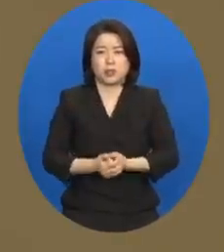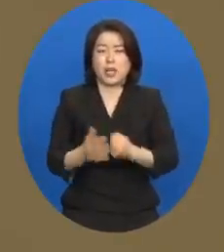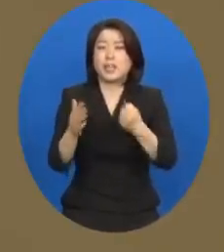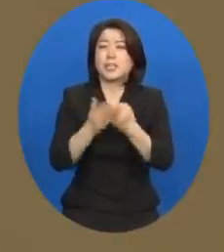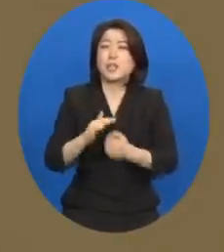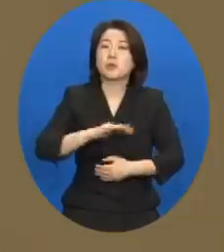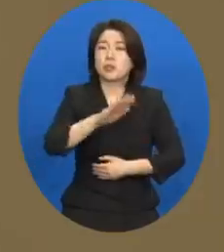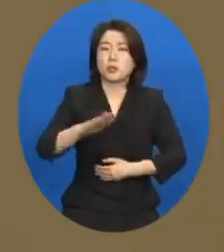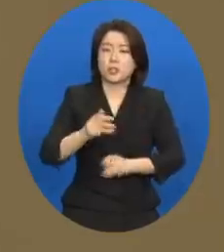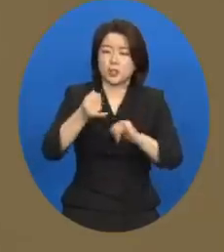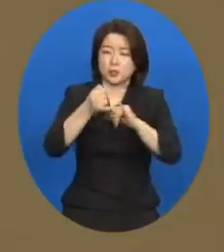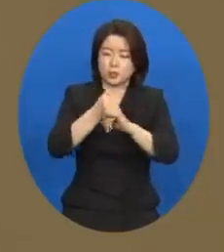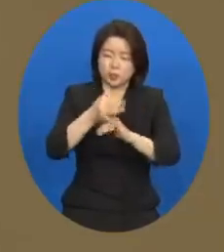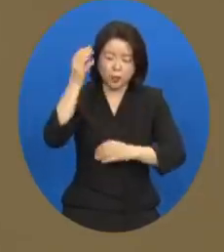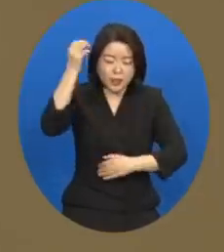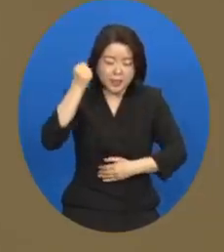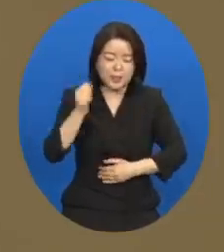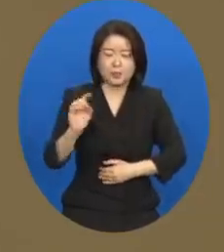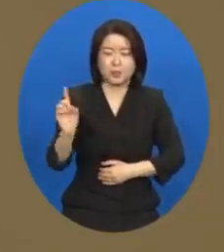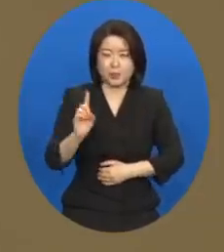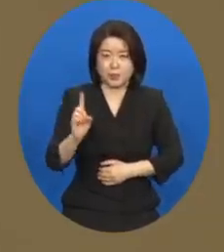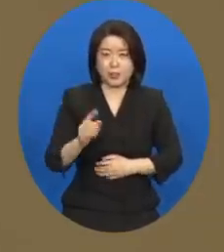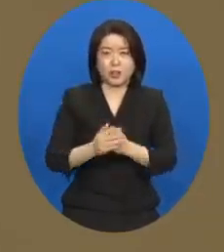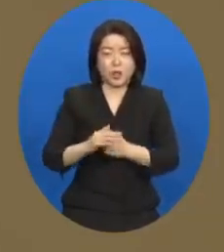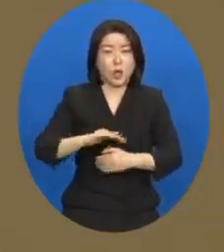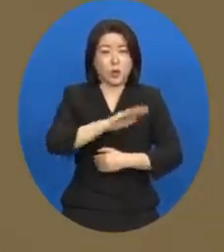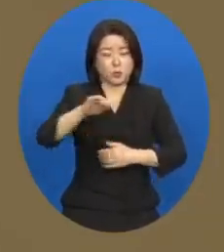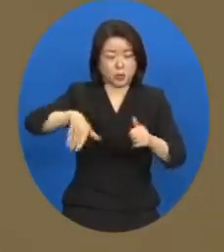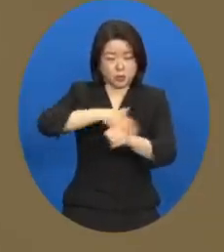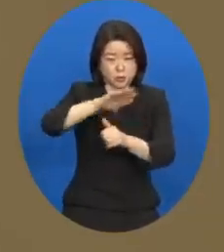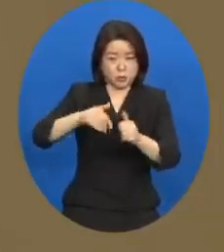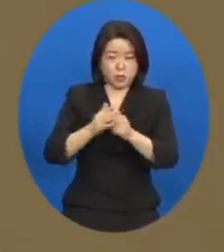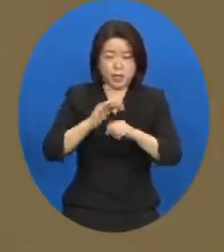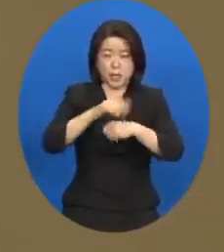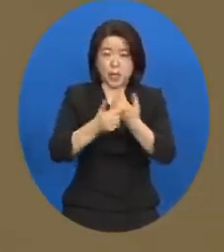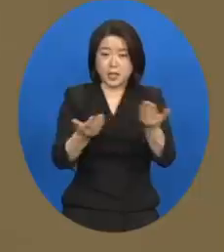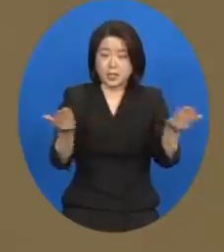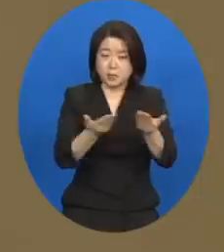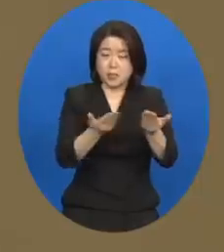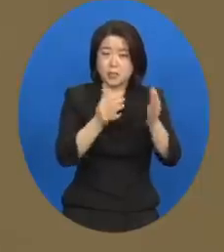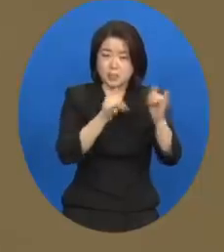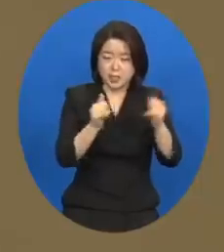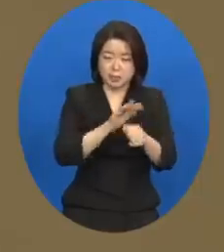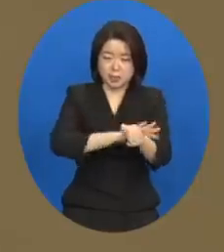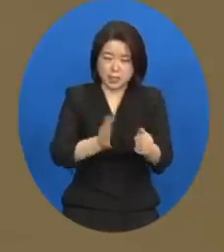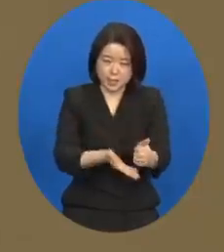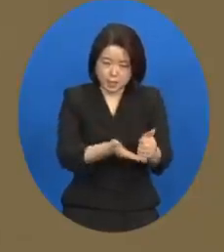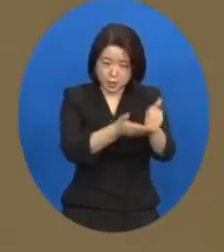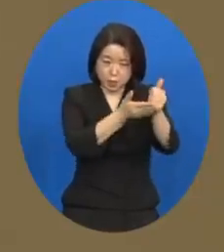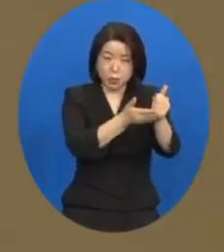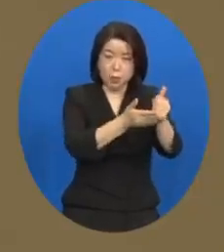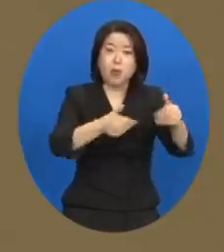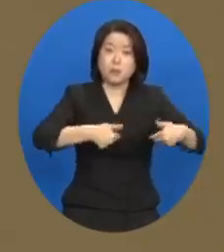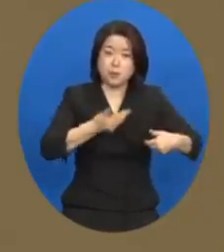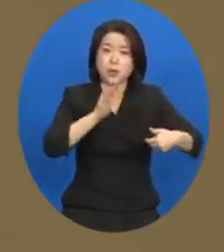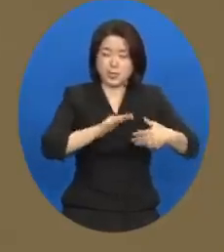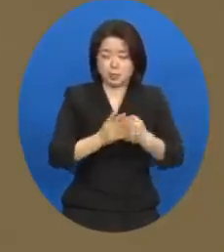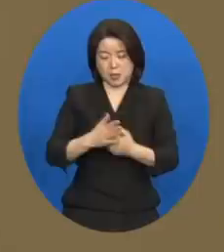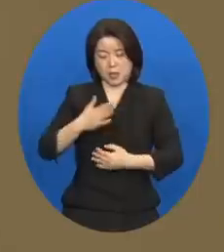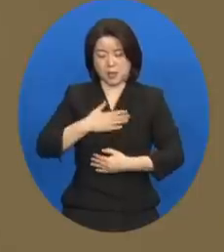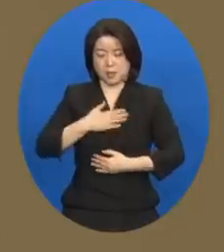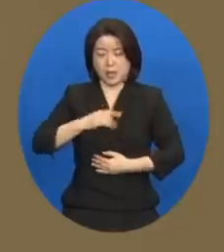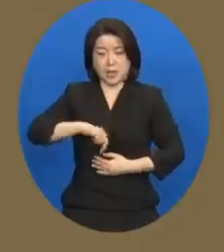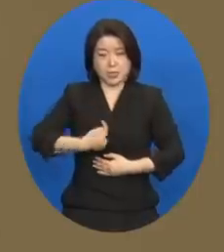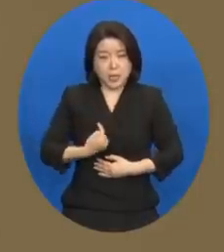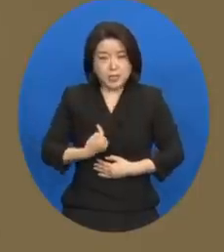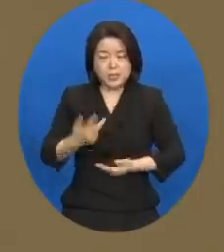우리가 꼭 또 기억해야 될 것은 우리 주변에 있는 사역자들을 잘 섬겨야도 하지만 우리 자신의